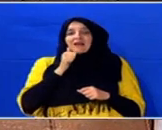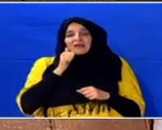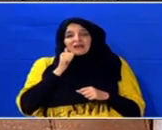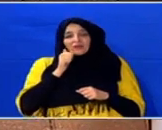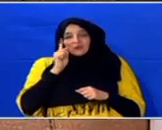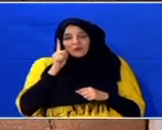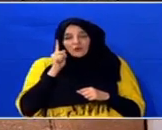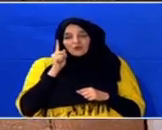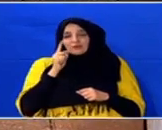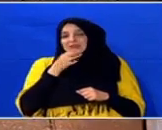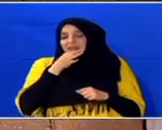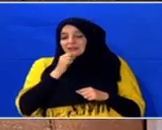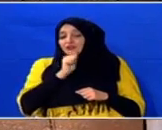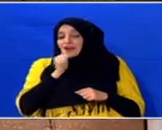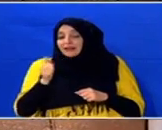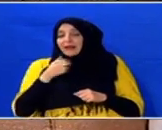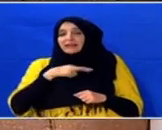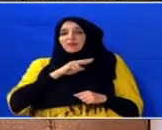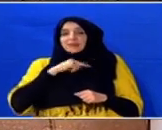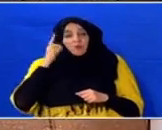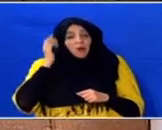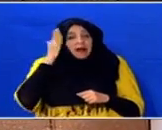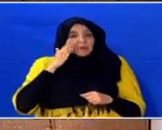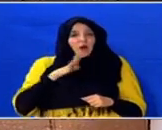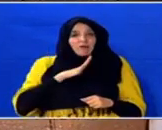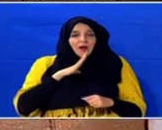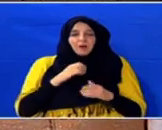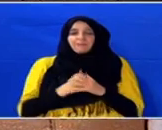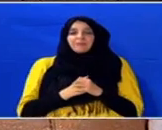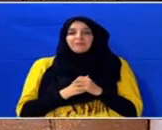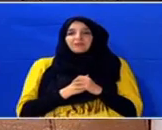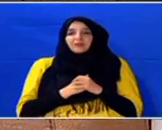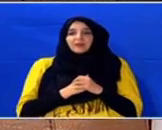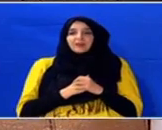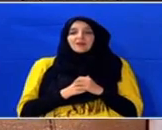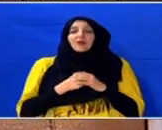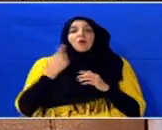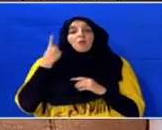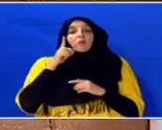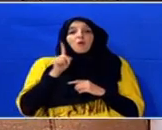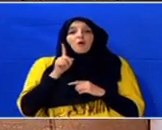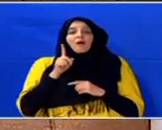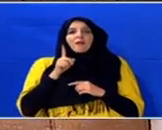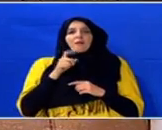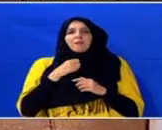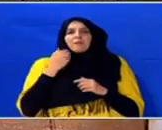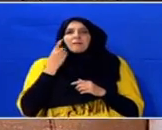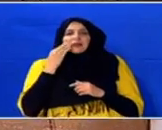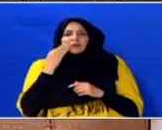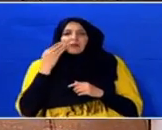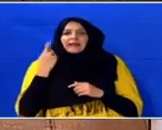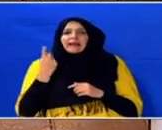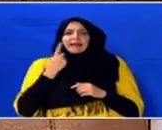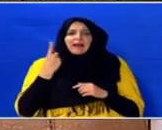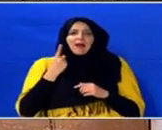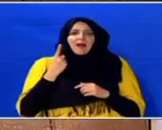اقتناها. ومن وظائف المحتسب الحسبة، الحسبة